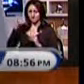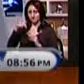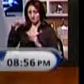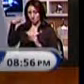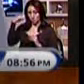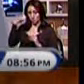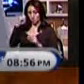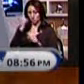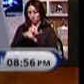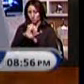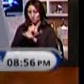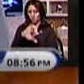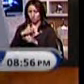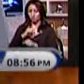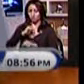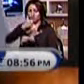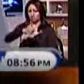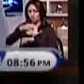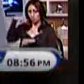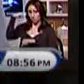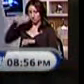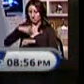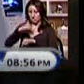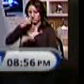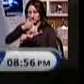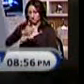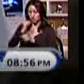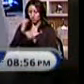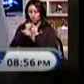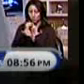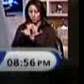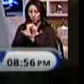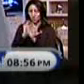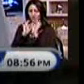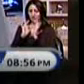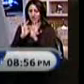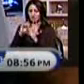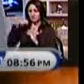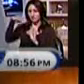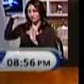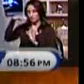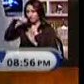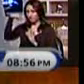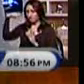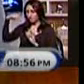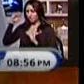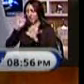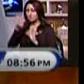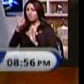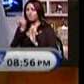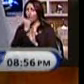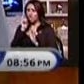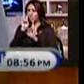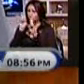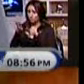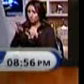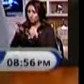اي حاجة، وزارة التموين، وجي وزير مسك وزارة التموين، عنده قيادات في التموين لدي بعض الملاحظات